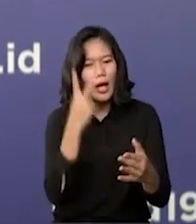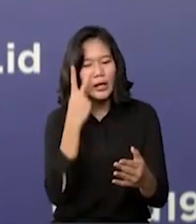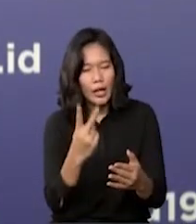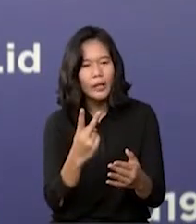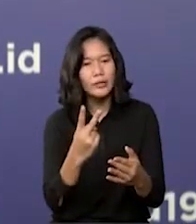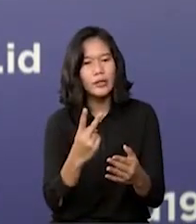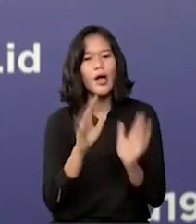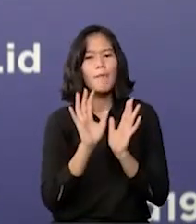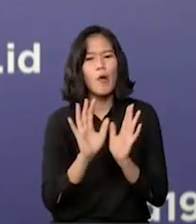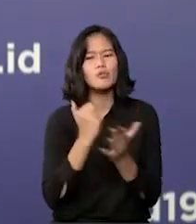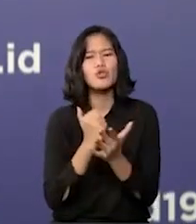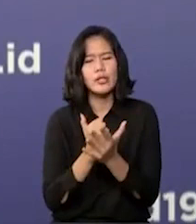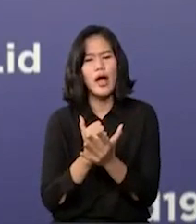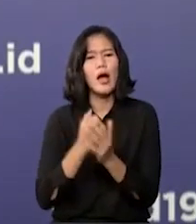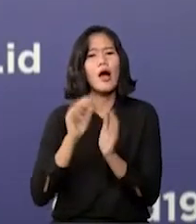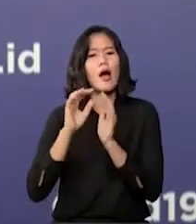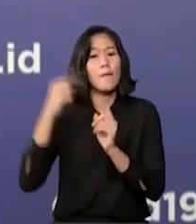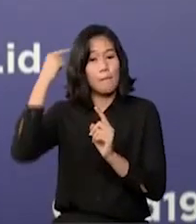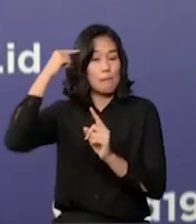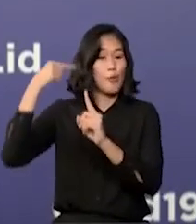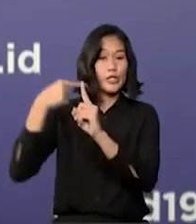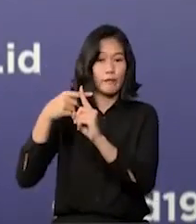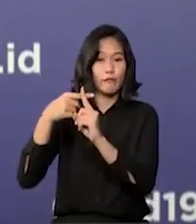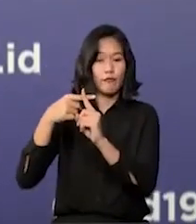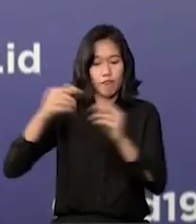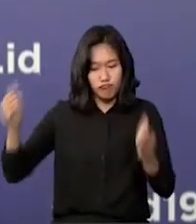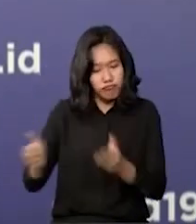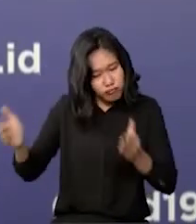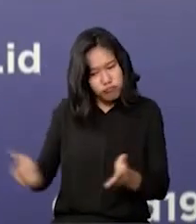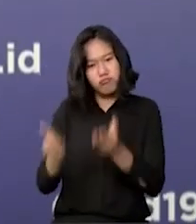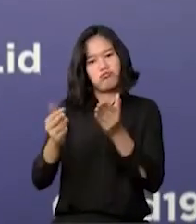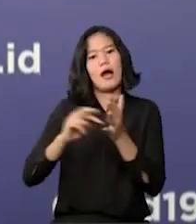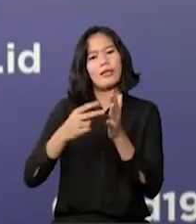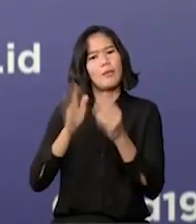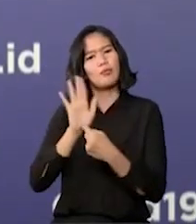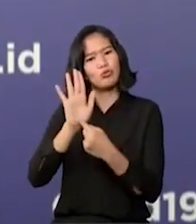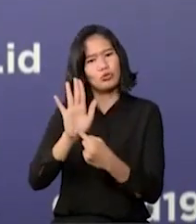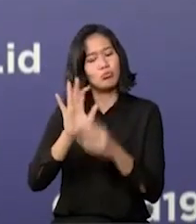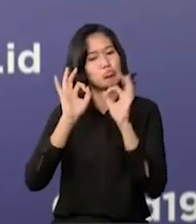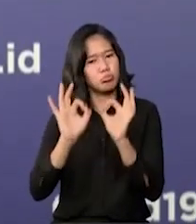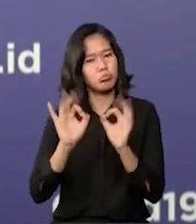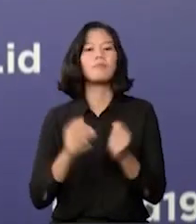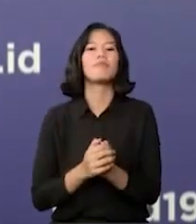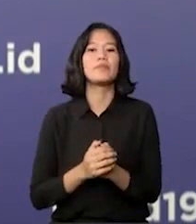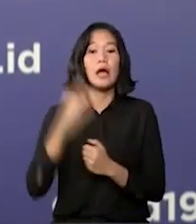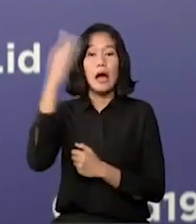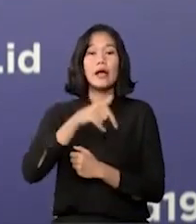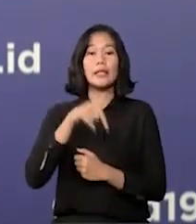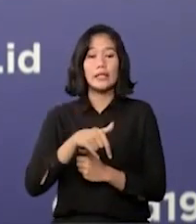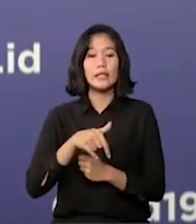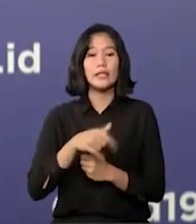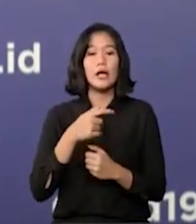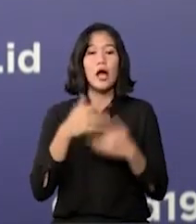bisa kita lihat bahwa optimisme yang kita bangun bersama-sama menunjukkan ke arah yang lebih baik. Hari ini memang kita